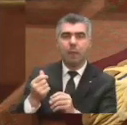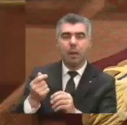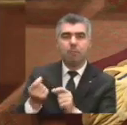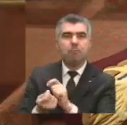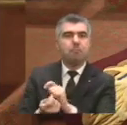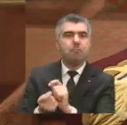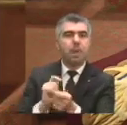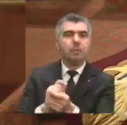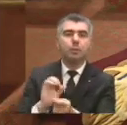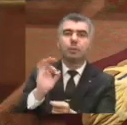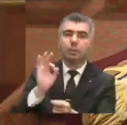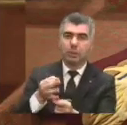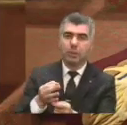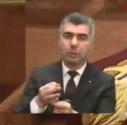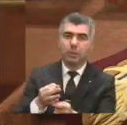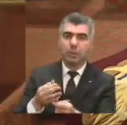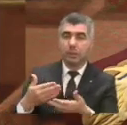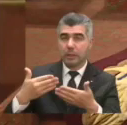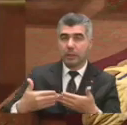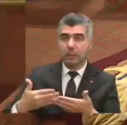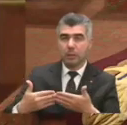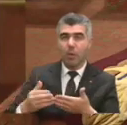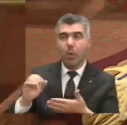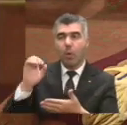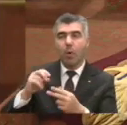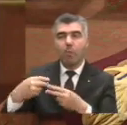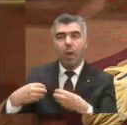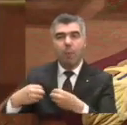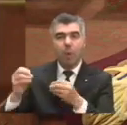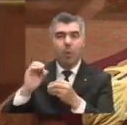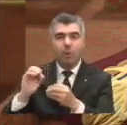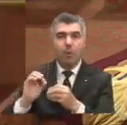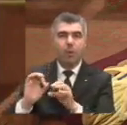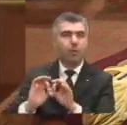اختلاف بين من كن مارسو هنايا والثمن اللي كيتم التصدير دياله في الخارج شكرا